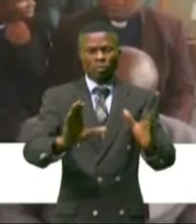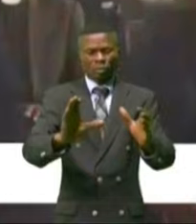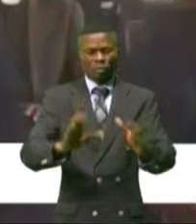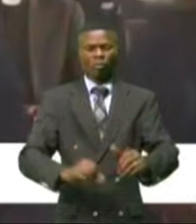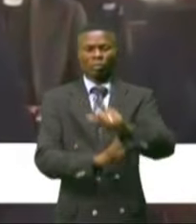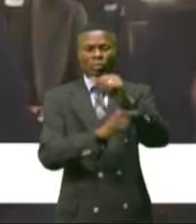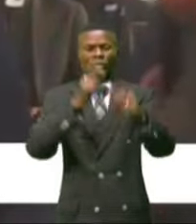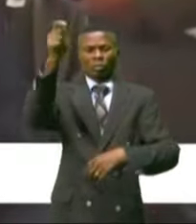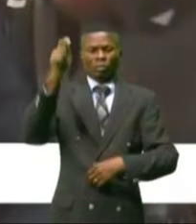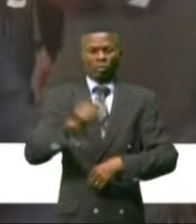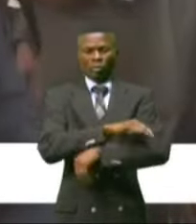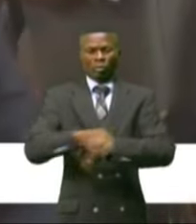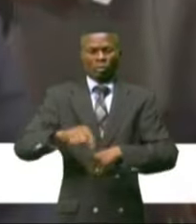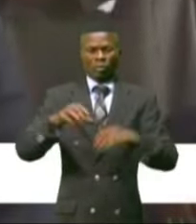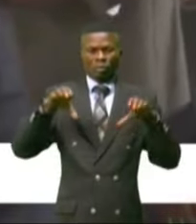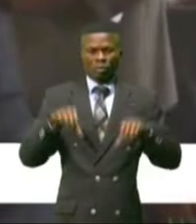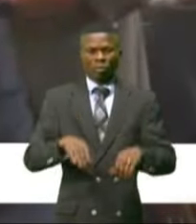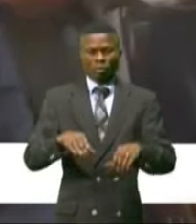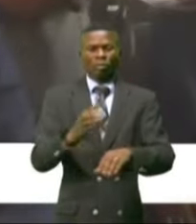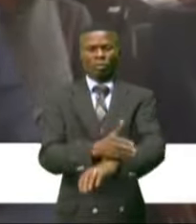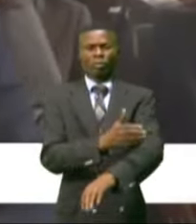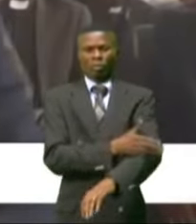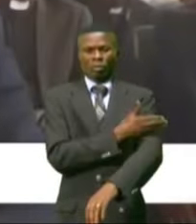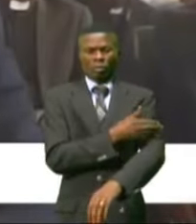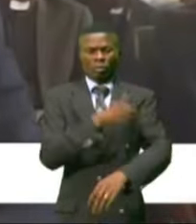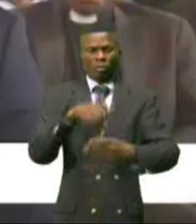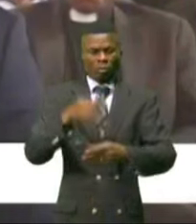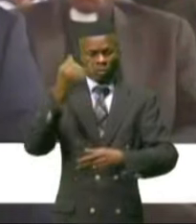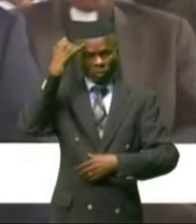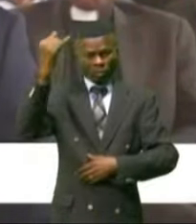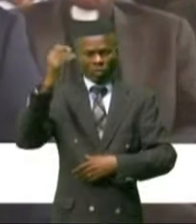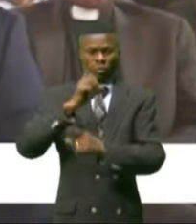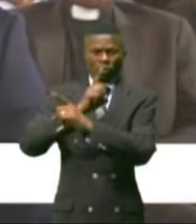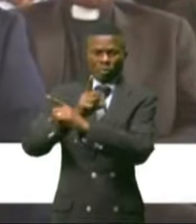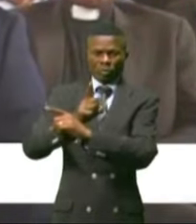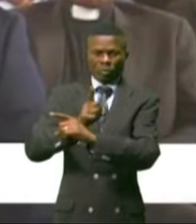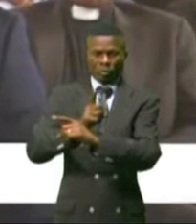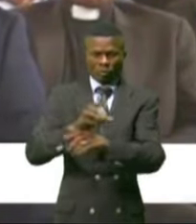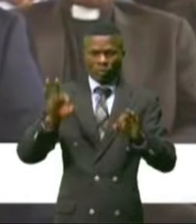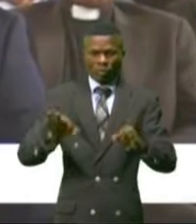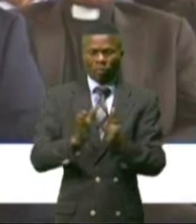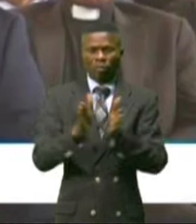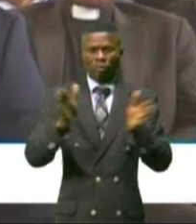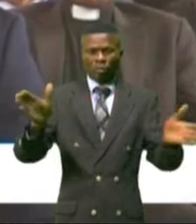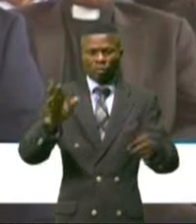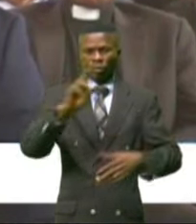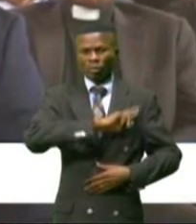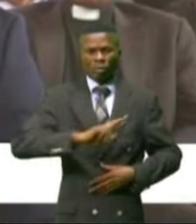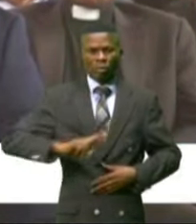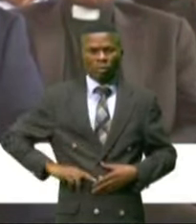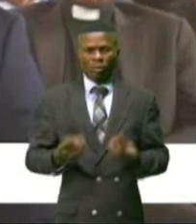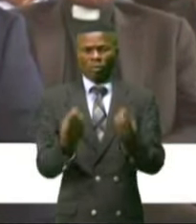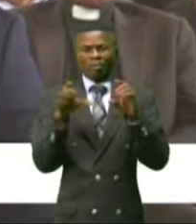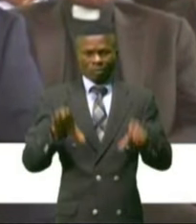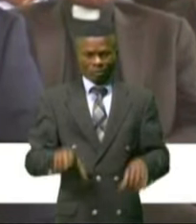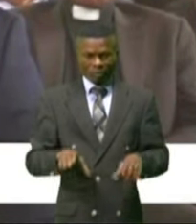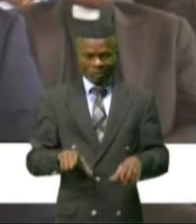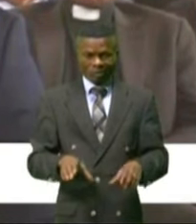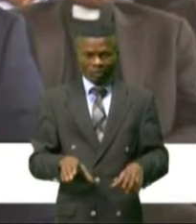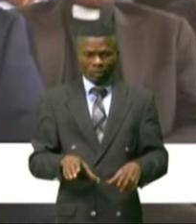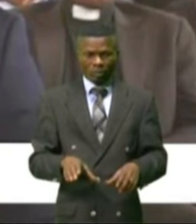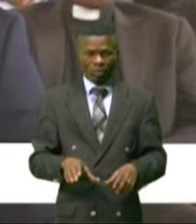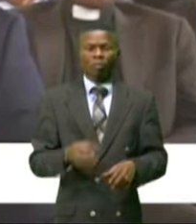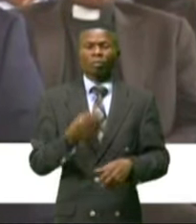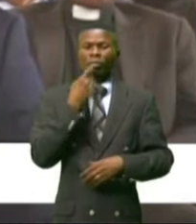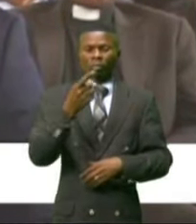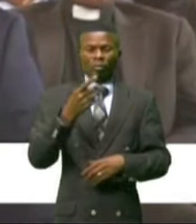la République à aller de l'avant dans le but de protéger l'intégrité territoriale de la République démocratique du Congo, a dit